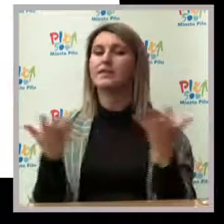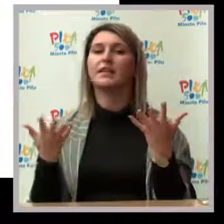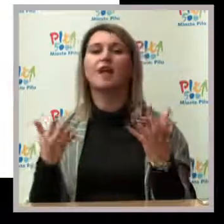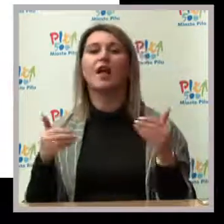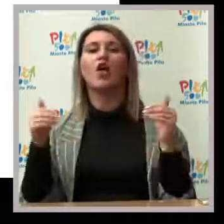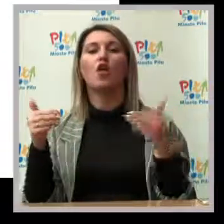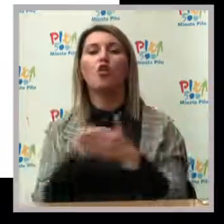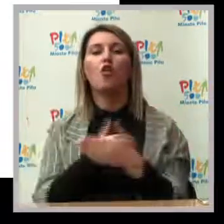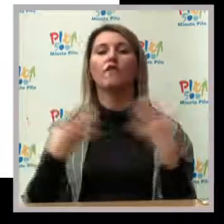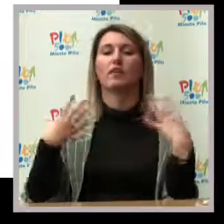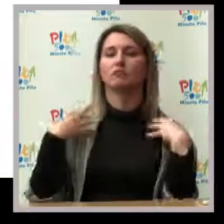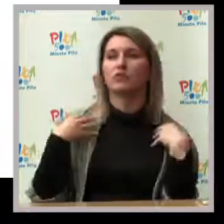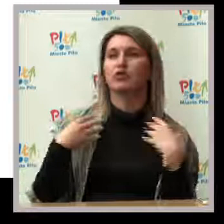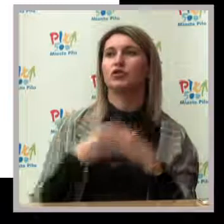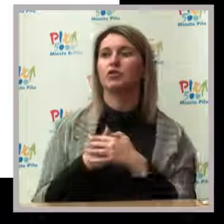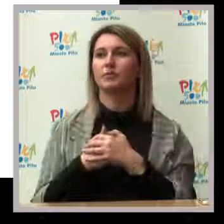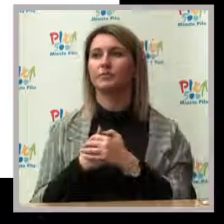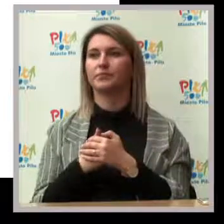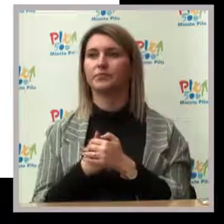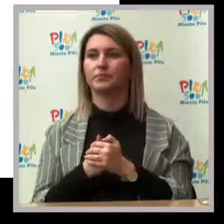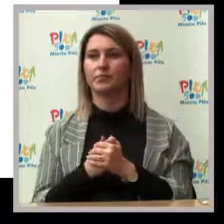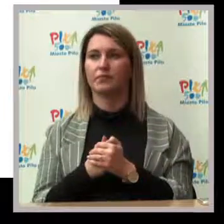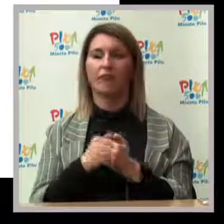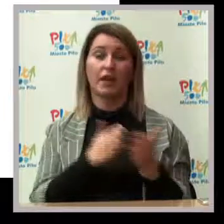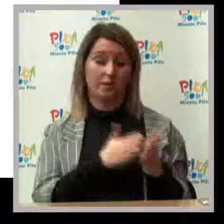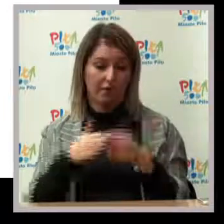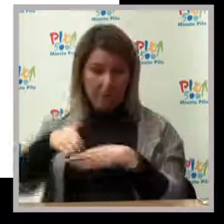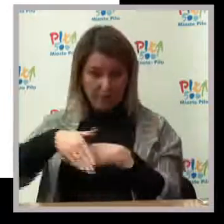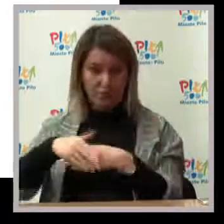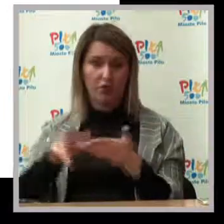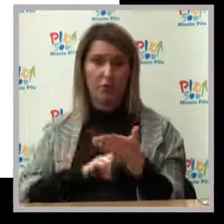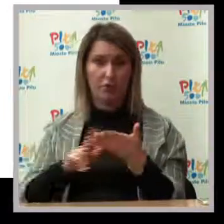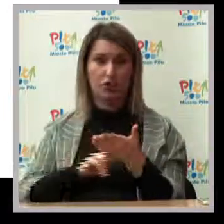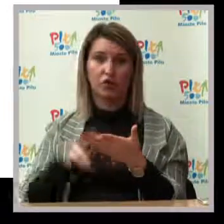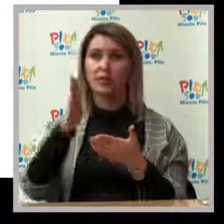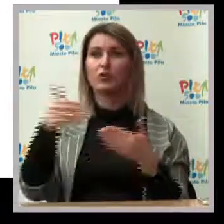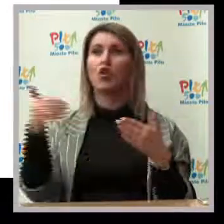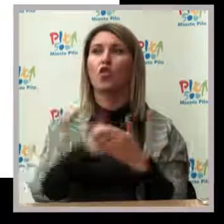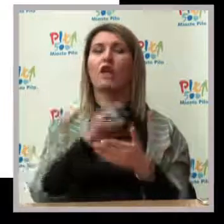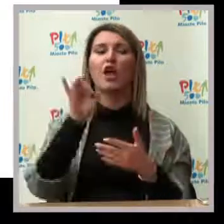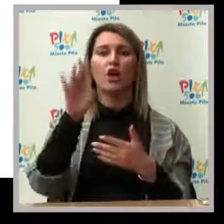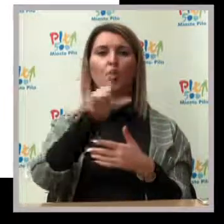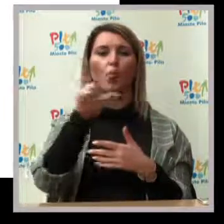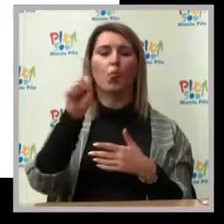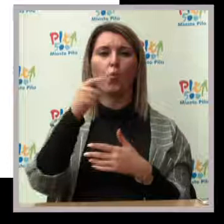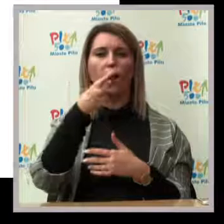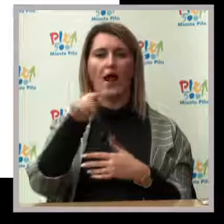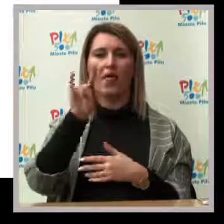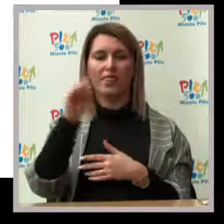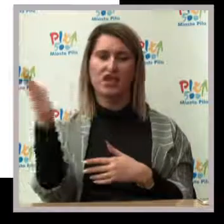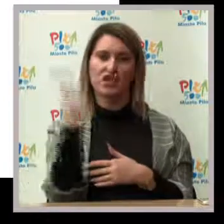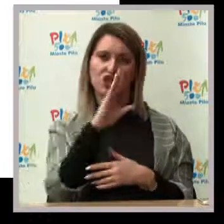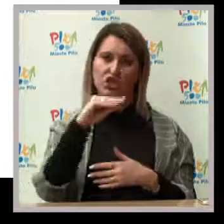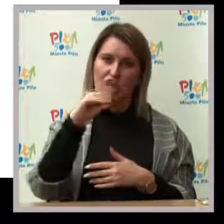mówić w najbliższych miesiącach o nowych osiedlach na Gładyszewie. To osiedle, które